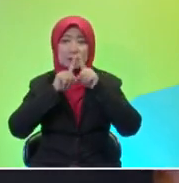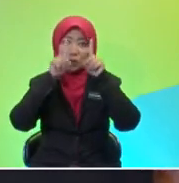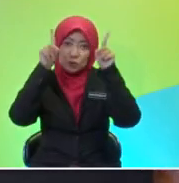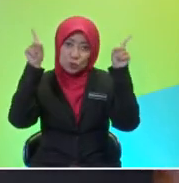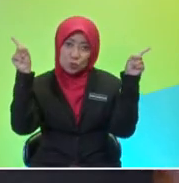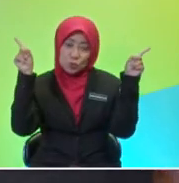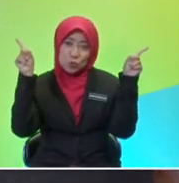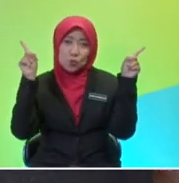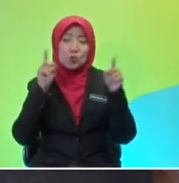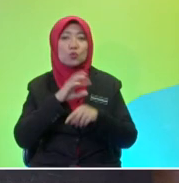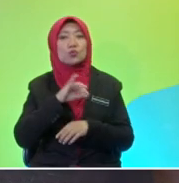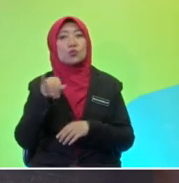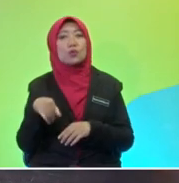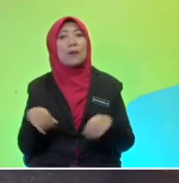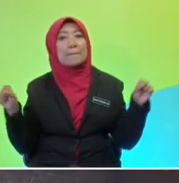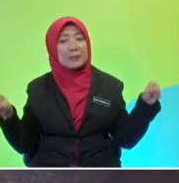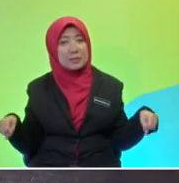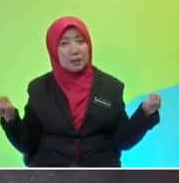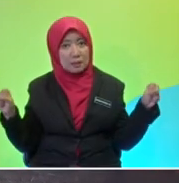juga bersama